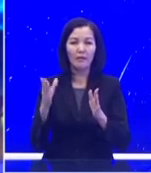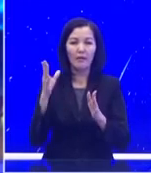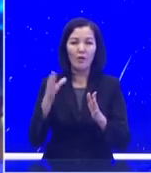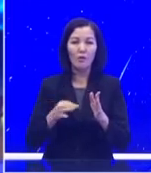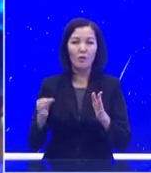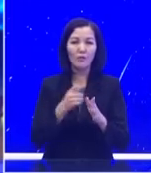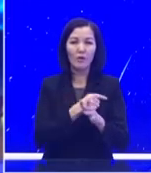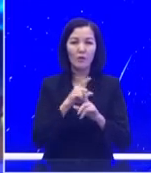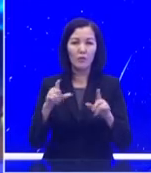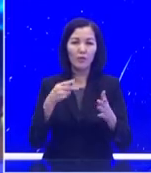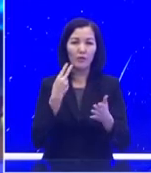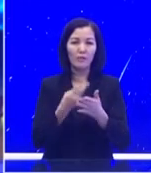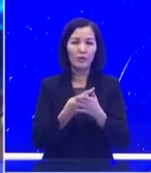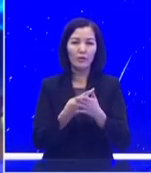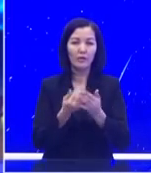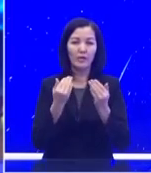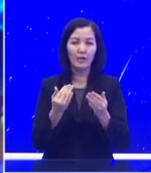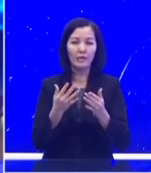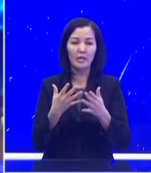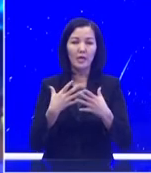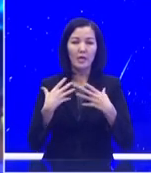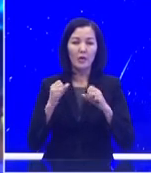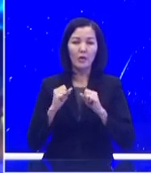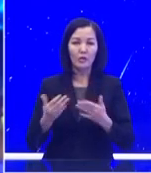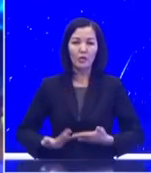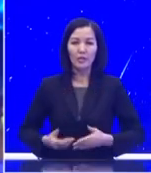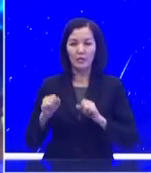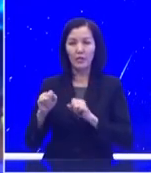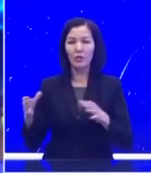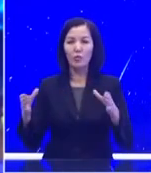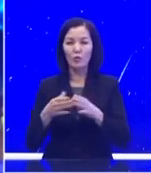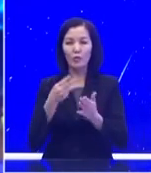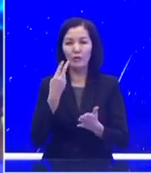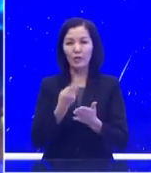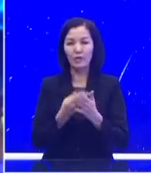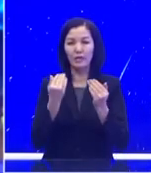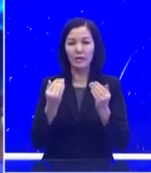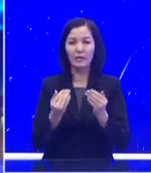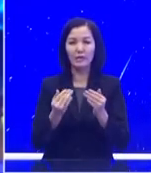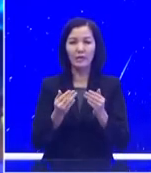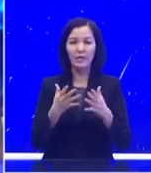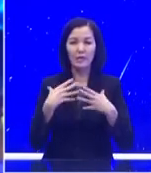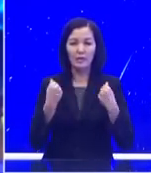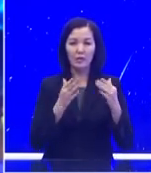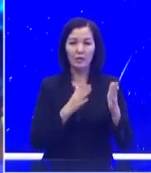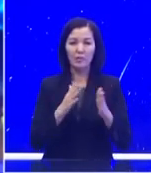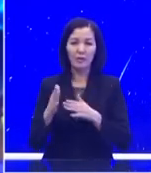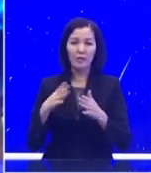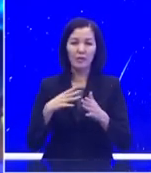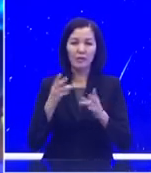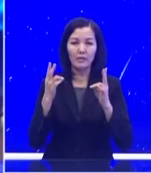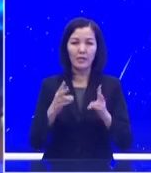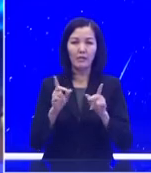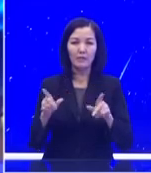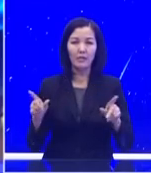бірінде жатыр. Олардың біреуі әлі жансақтау бөлімінде. Дәрігерлер науқастардың жағдайы қазір бір қалыпты дейді. Зардап шеккен